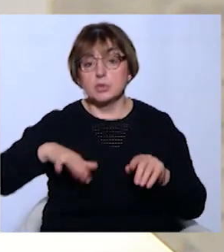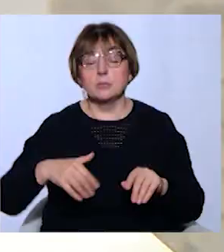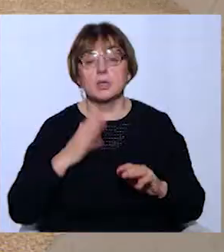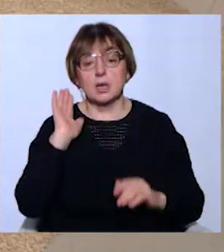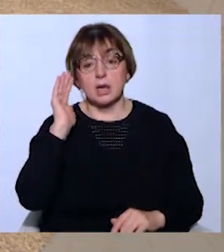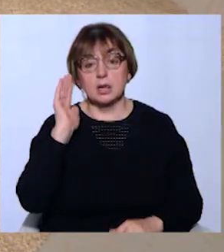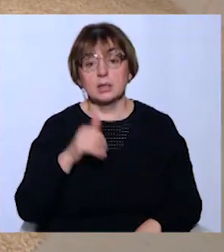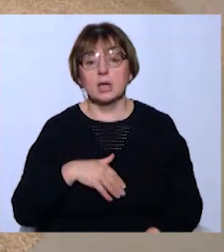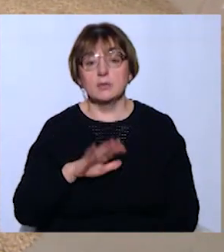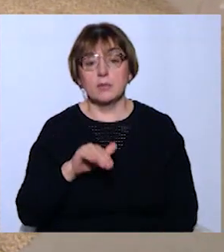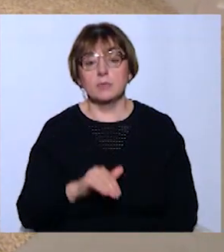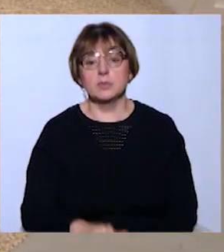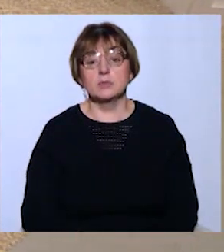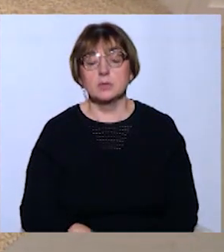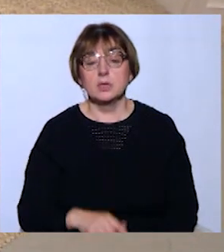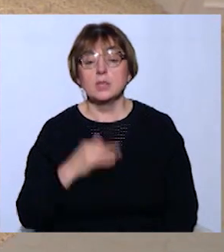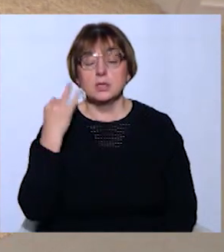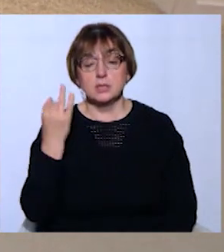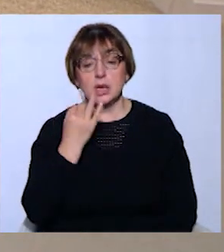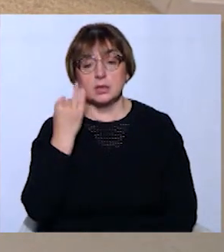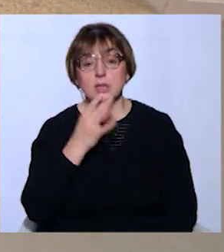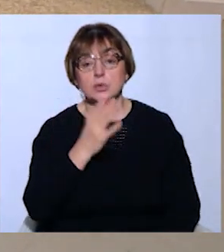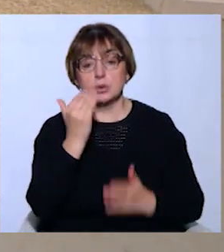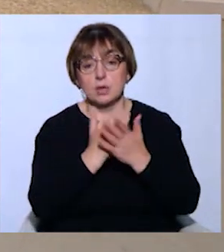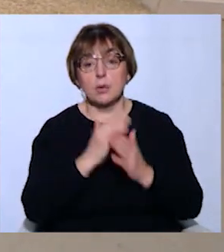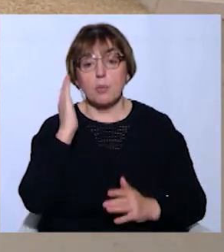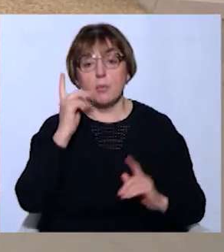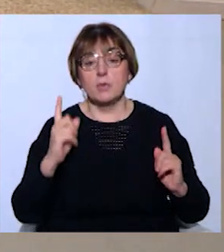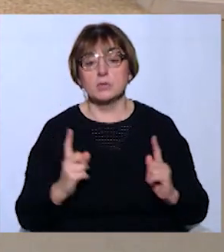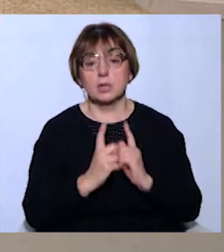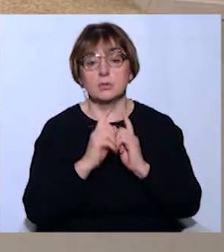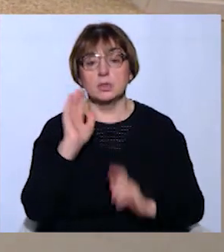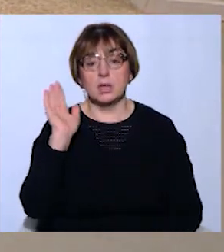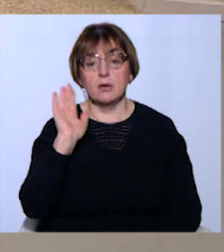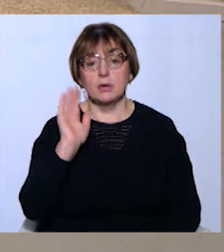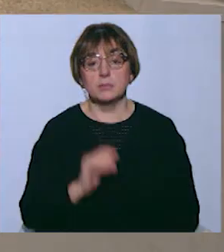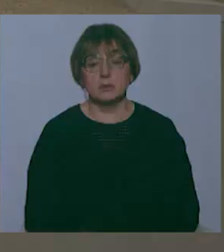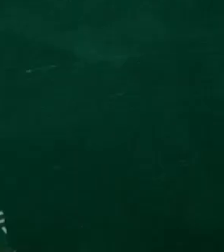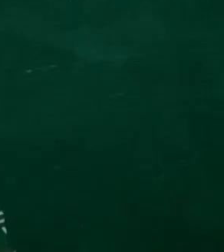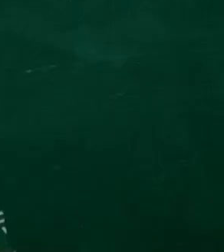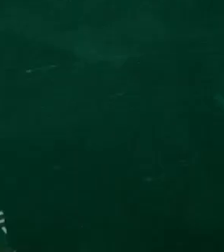კარგად ბრძანდებოდეთ, ნახვამდის, იმედია საინტერესო იყო. მომავალ შეხვედრამდე გემშვიდობებით.